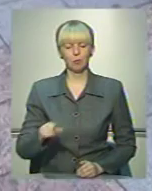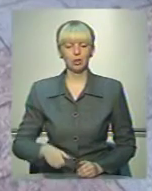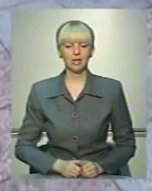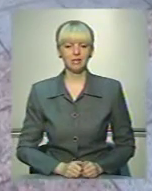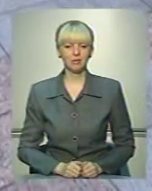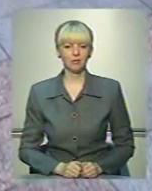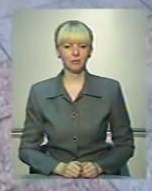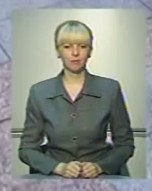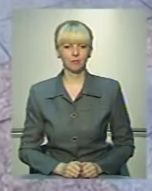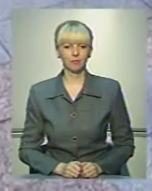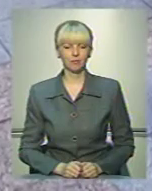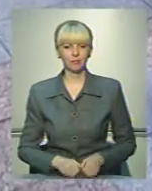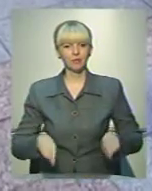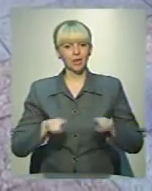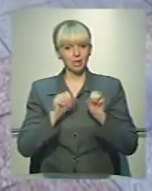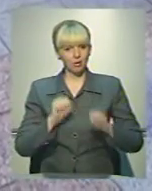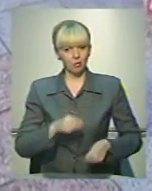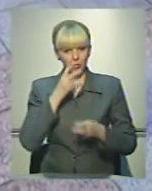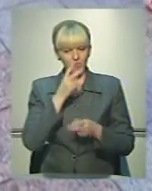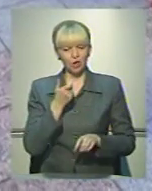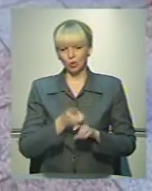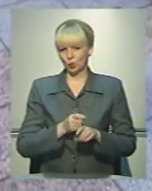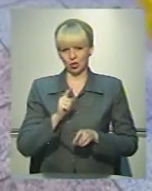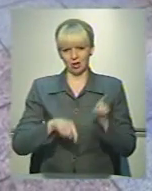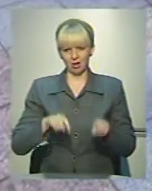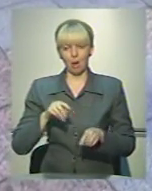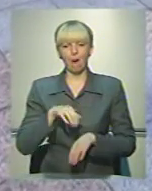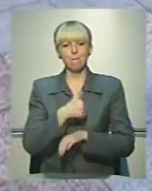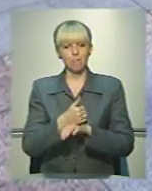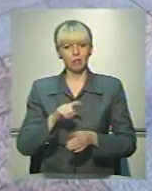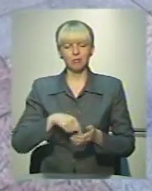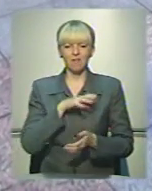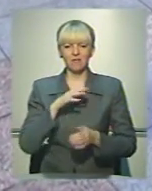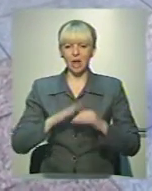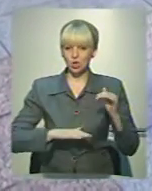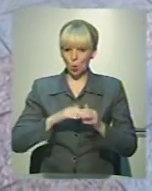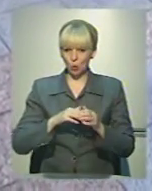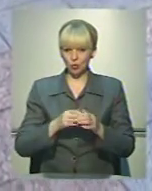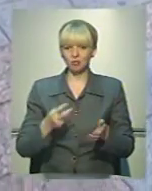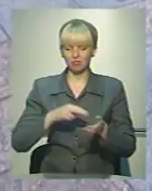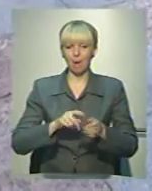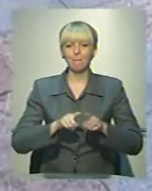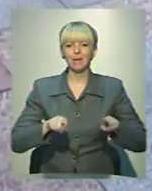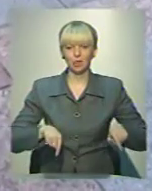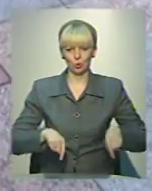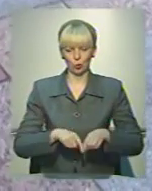кореспондентів. Таке можна побачити дуже рідко. Мер міста власноруч укладає плитку.